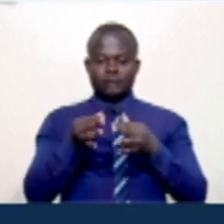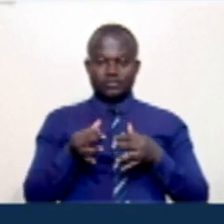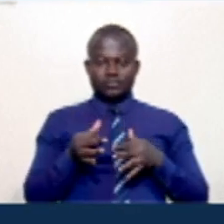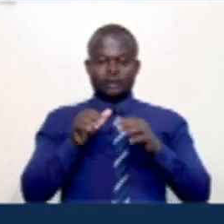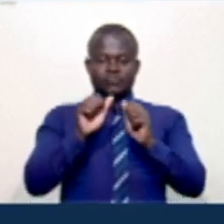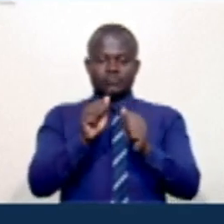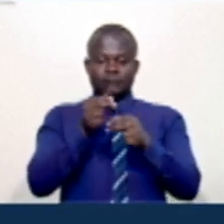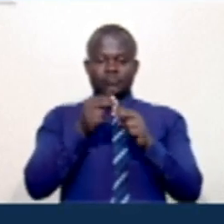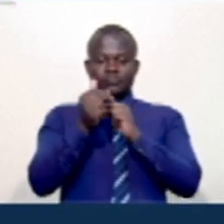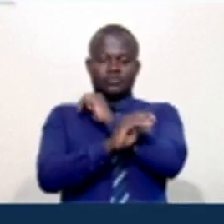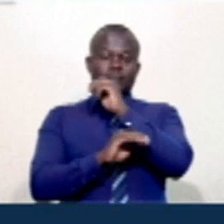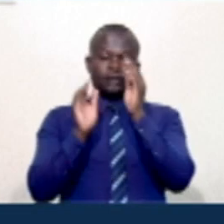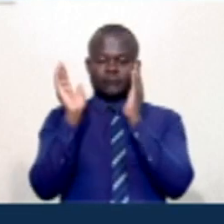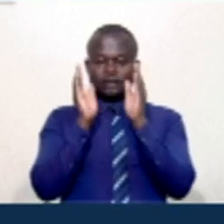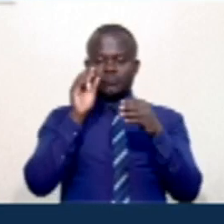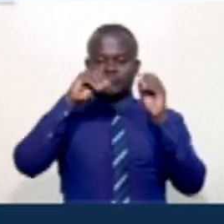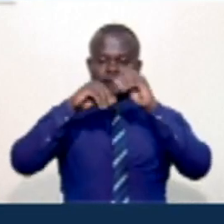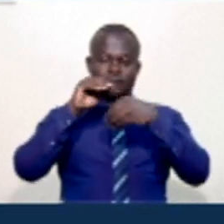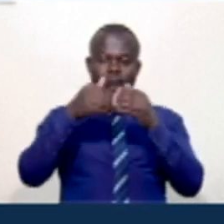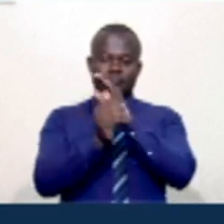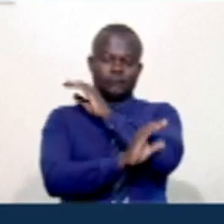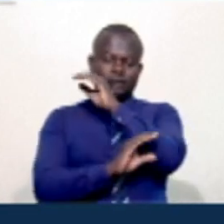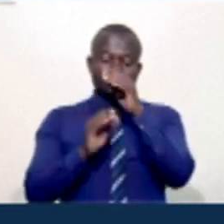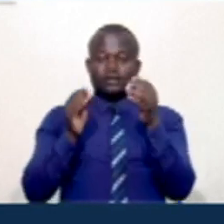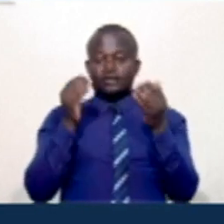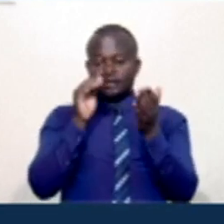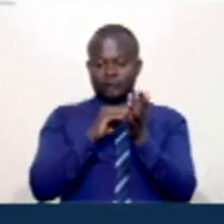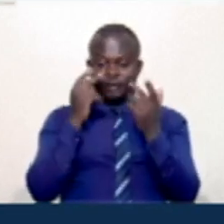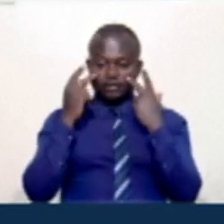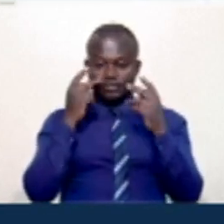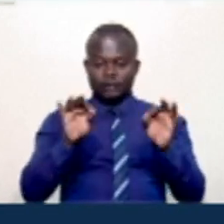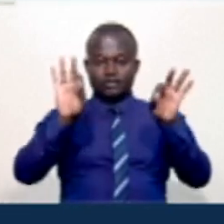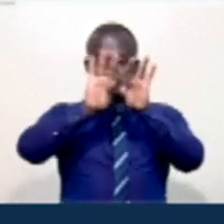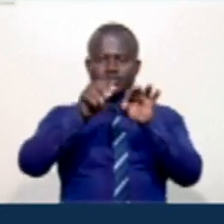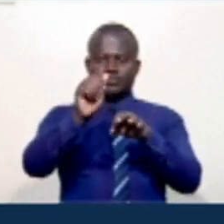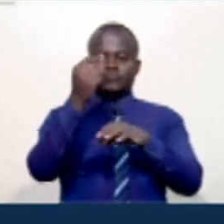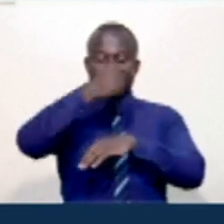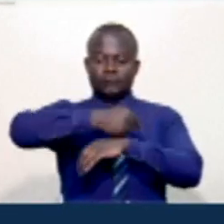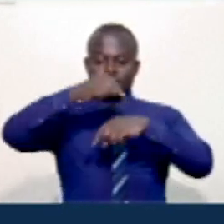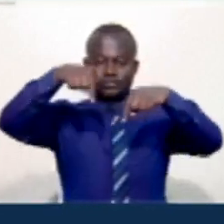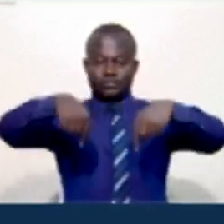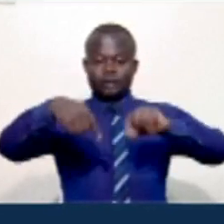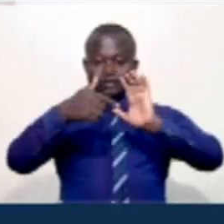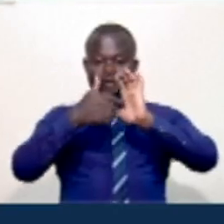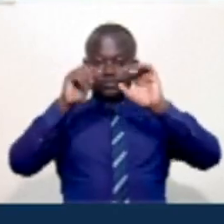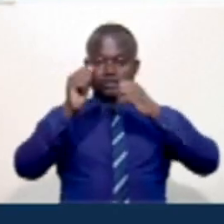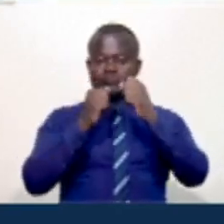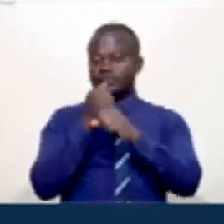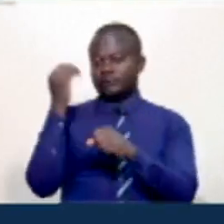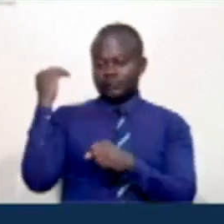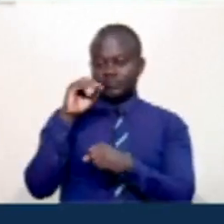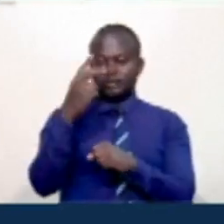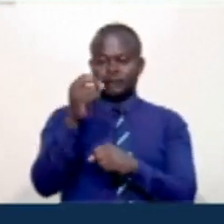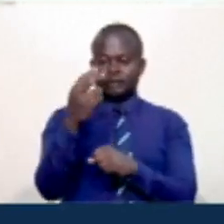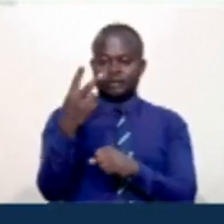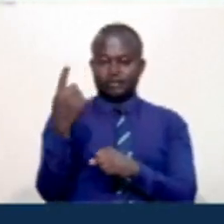hanze u Rwanda rufite bakawugeranya n'umusaruro mbumbe w'igihugu hakarebwa agaciro kawo uyu munsi bigaragara ko mu mwaka ushize wa 2021